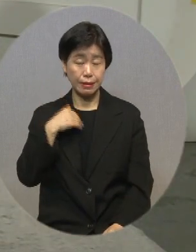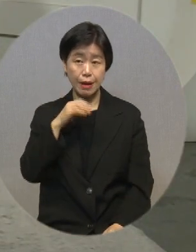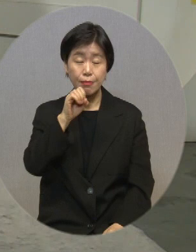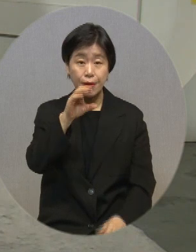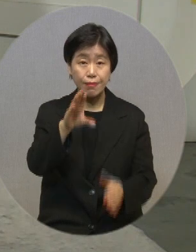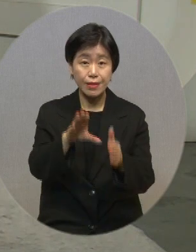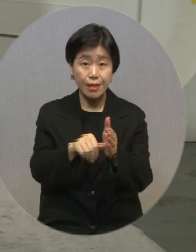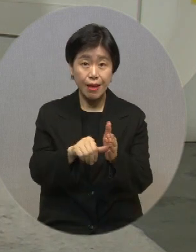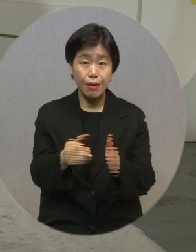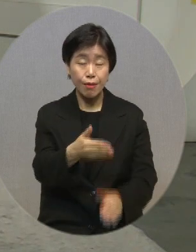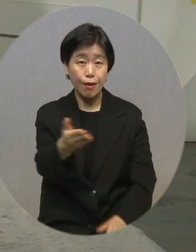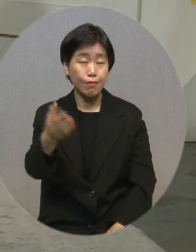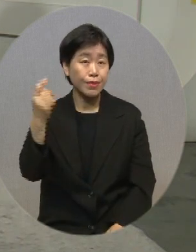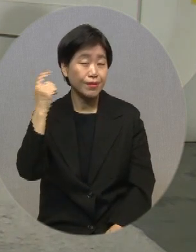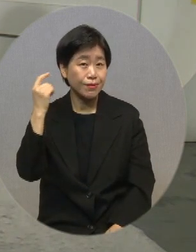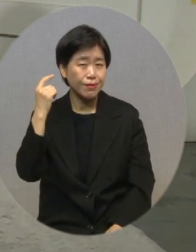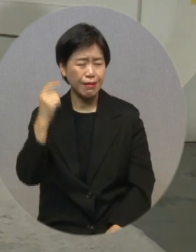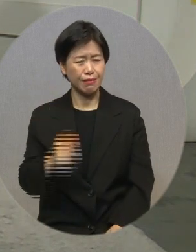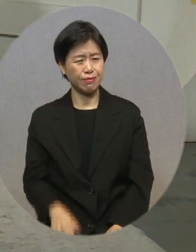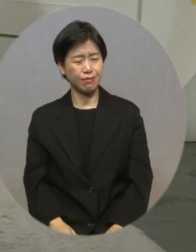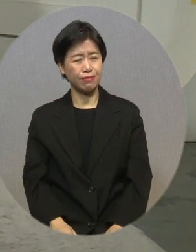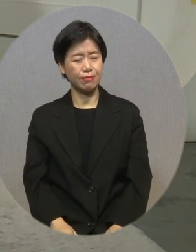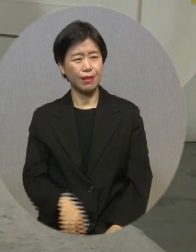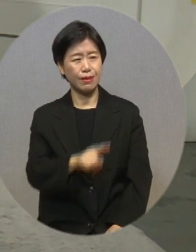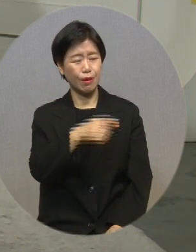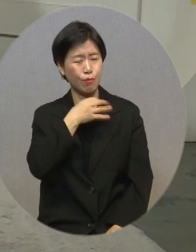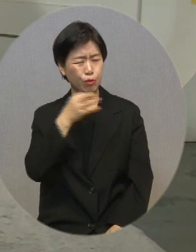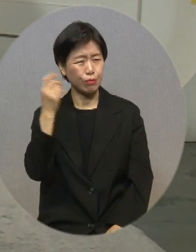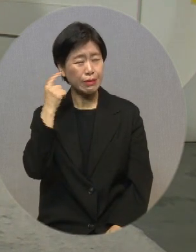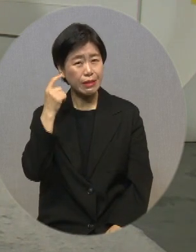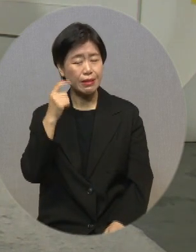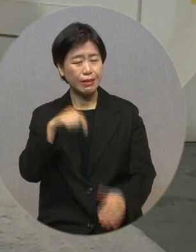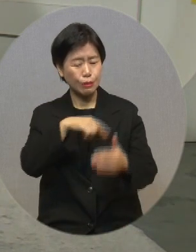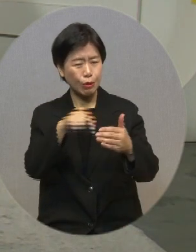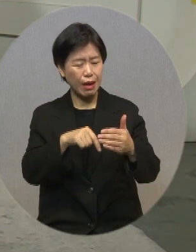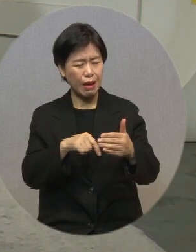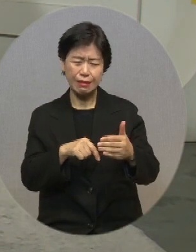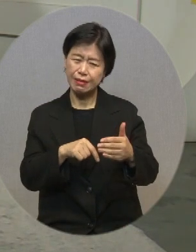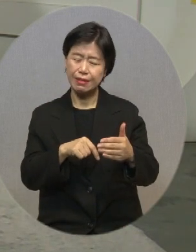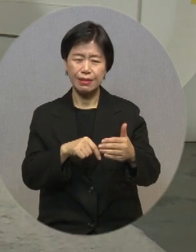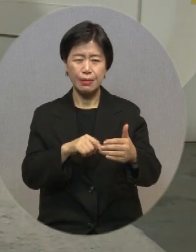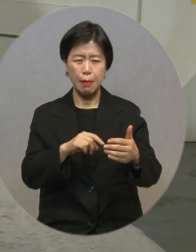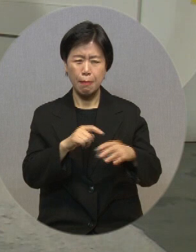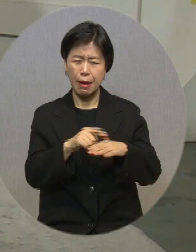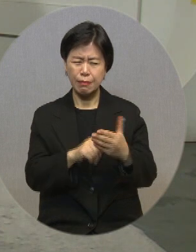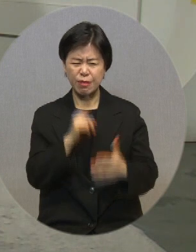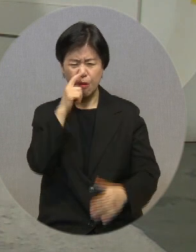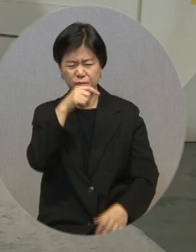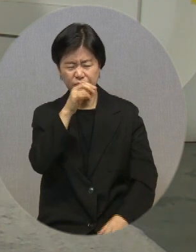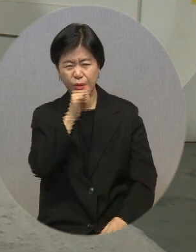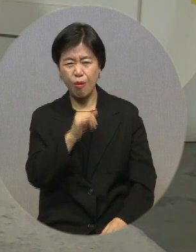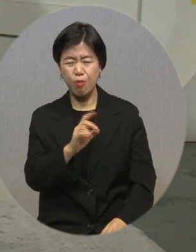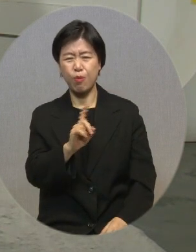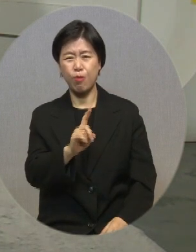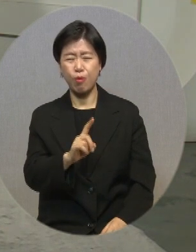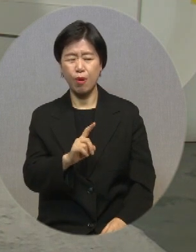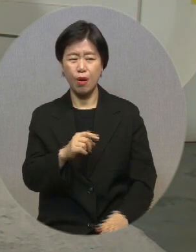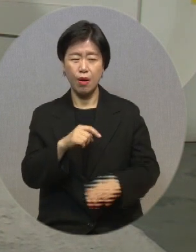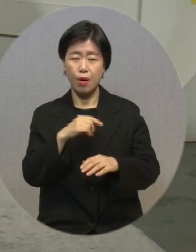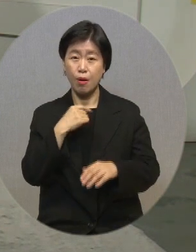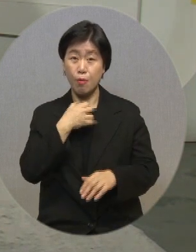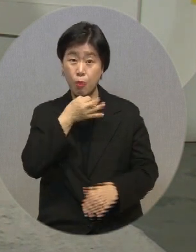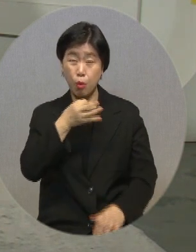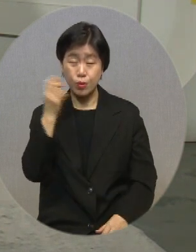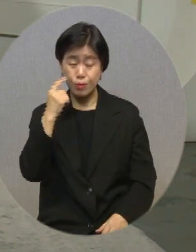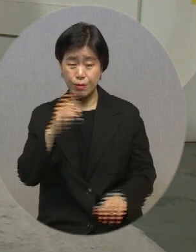많이 상했네. 아유, 저렇게 목소리가 티가 나고 잡음이 있고 어떻게 저렇게 탁탁 치고 왜 이렇게 융합을 못할까? 목소리가 너무 부드럽지가 않아. 가다가다